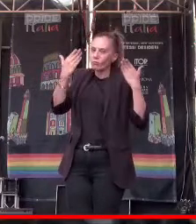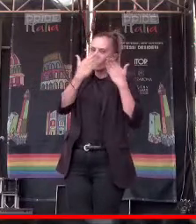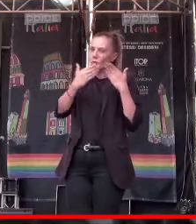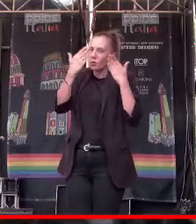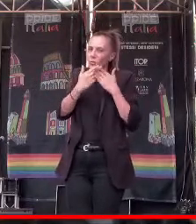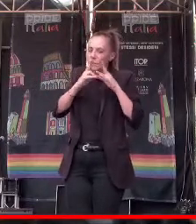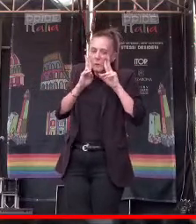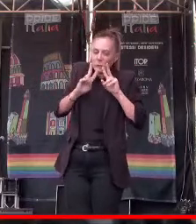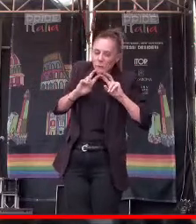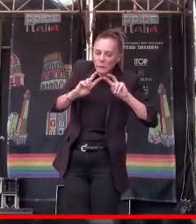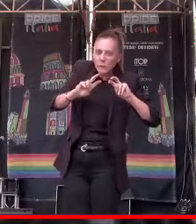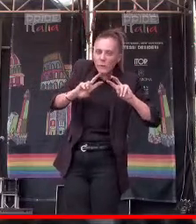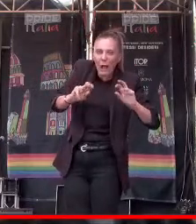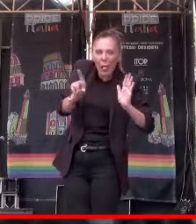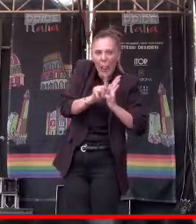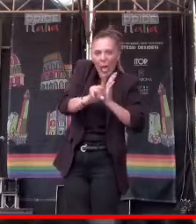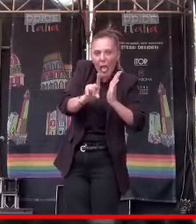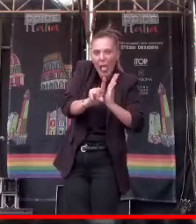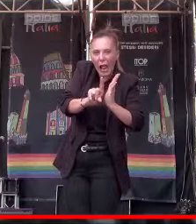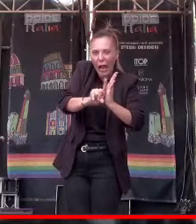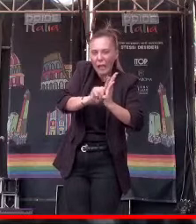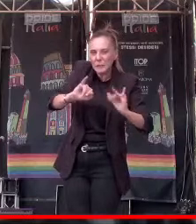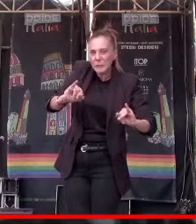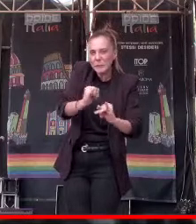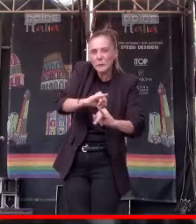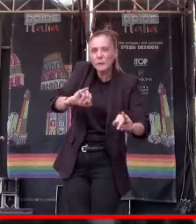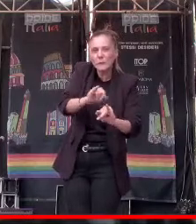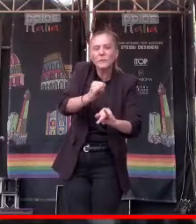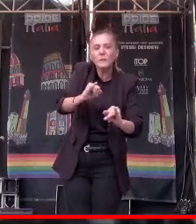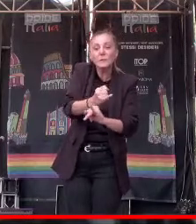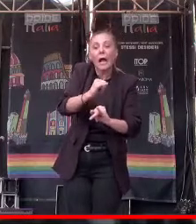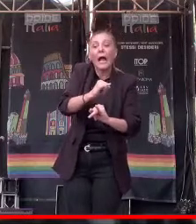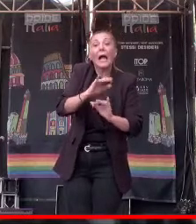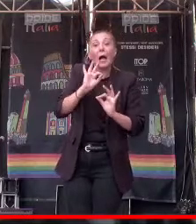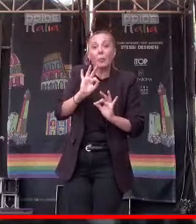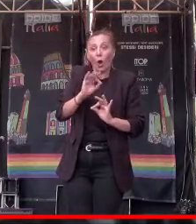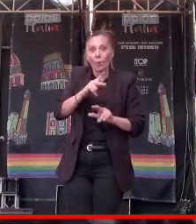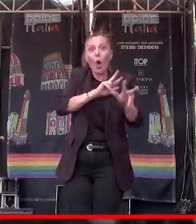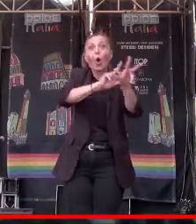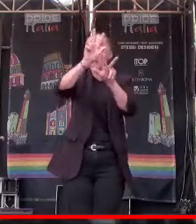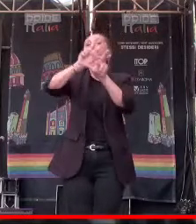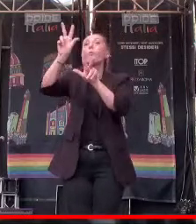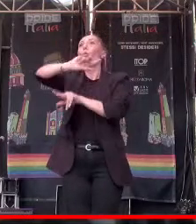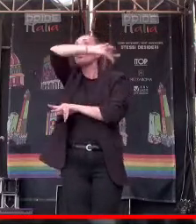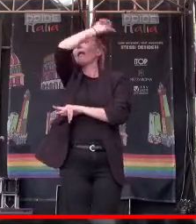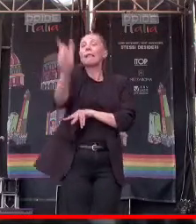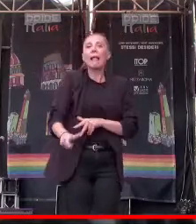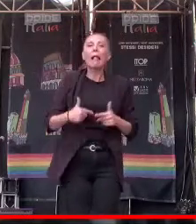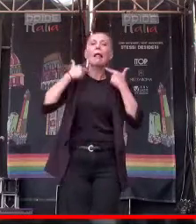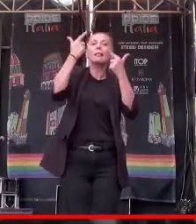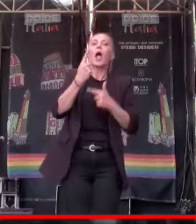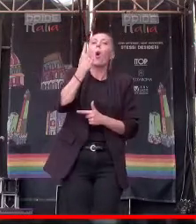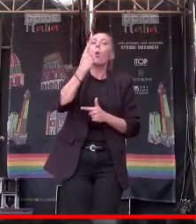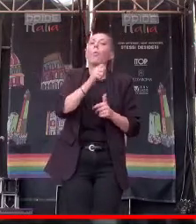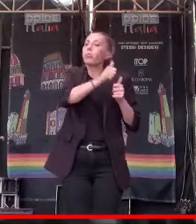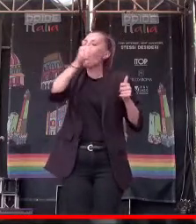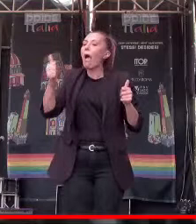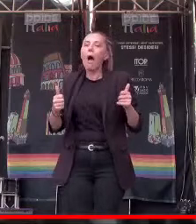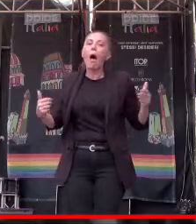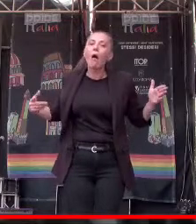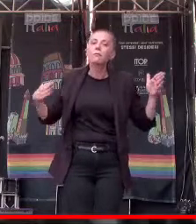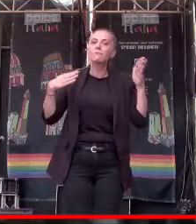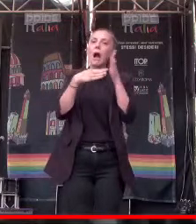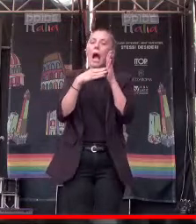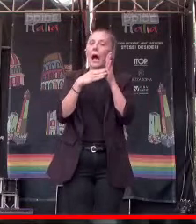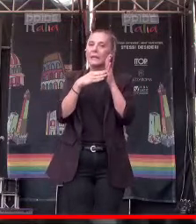queste le leggi nei dettagli. Comunque dava un anno di tempo ai comuni di tutta Italia per